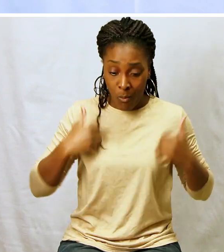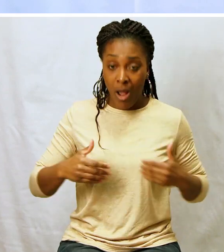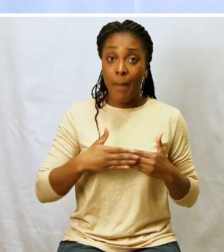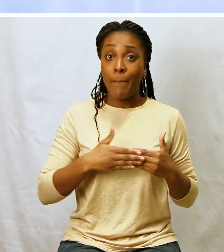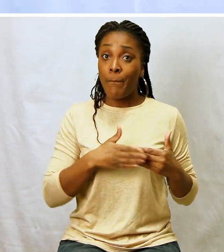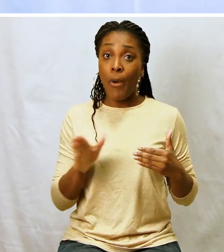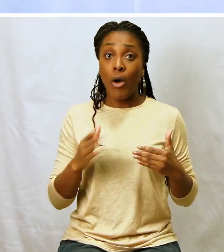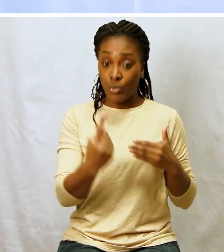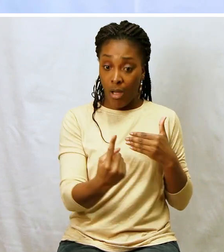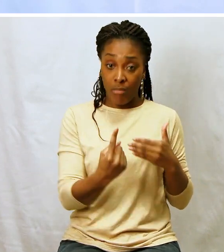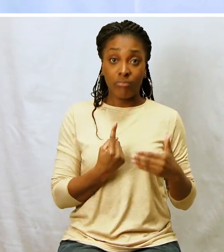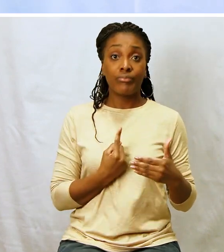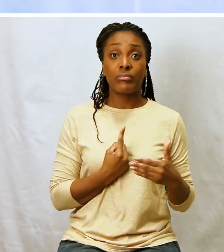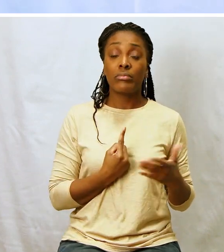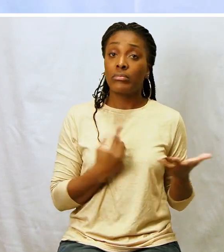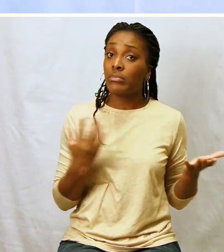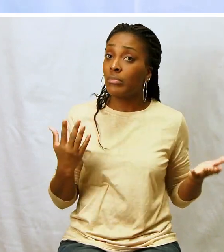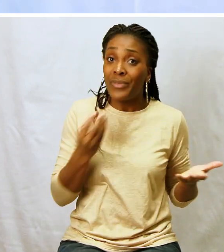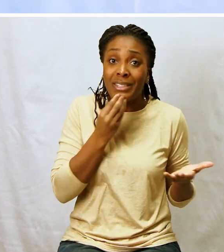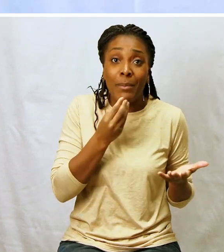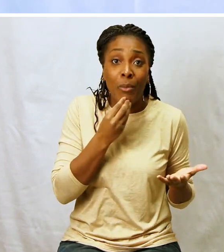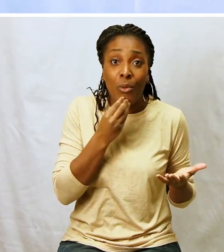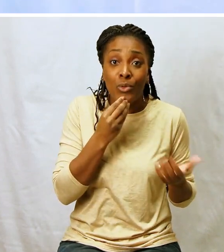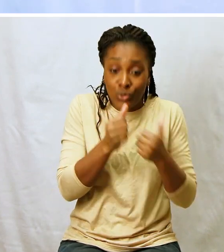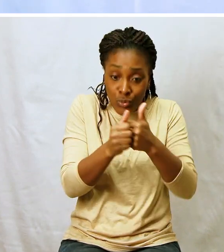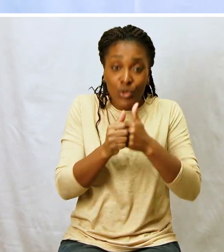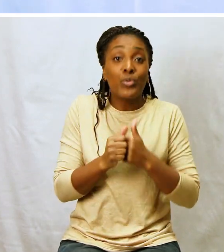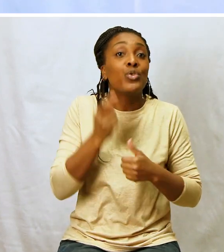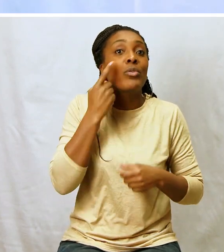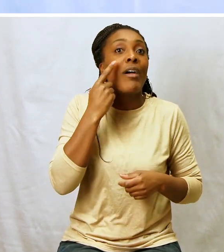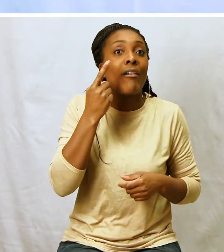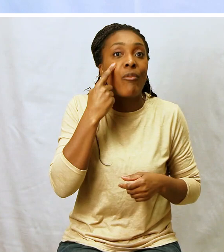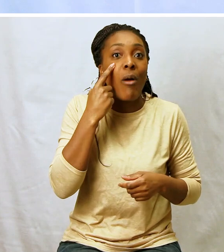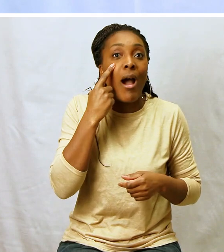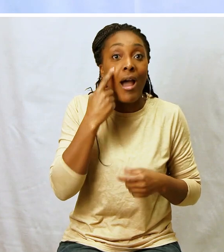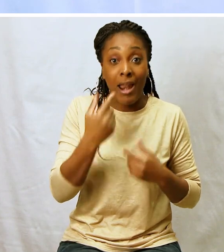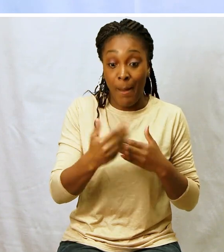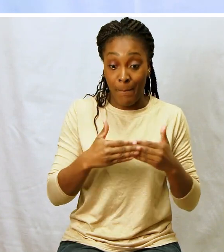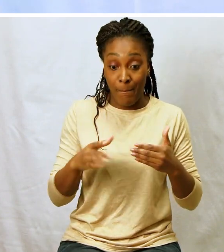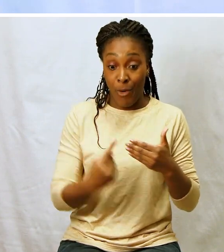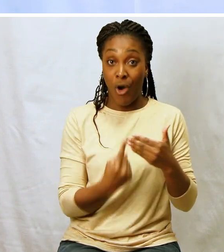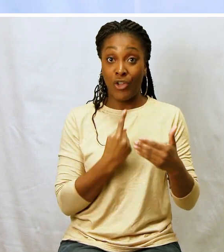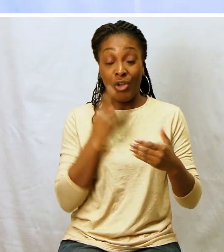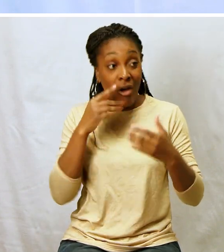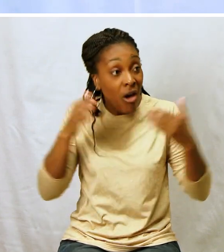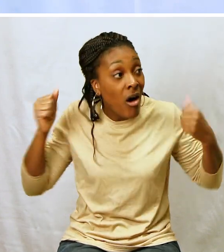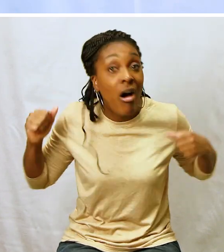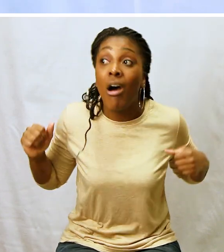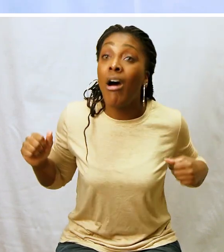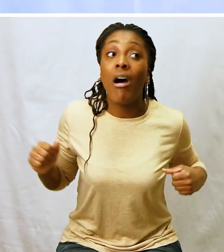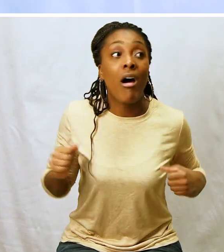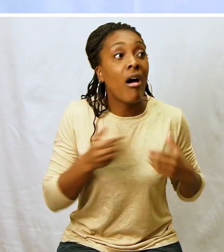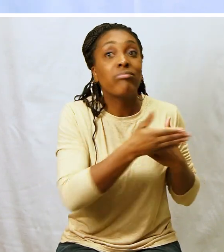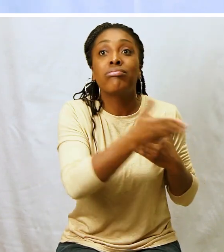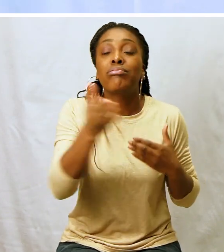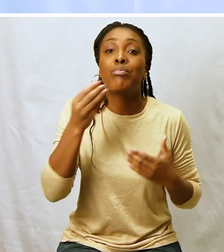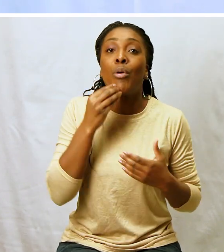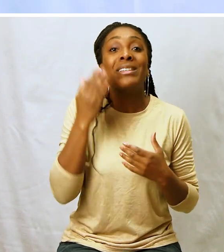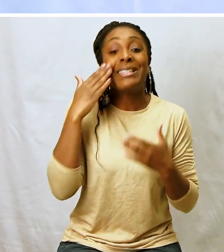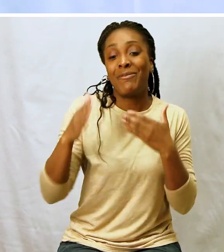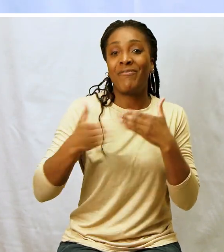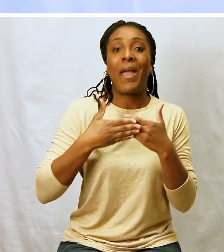tu fais, eh bien, si tu te lèves et que tu me suis, tu verras qu'il y a des choses qui sont déjà préparées derrière, que tu peux pas voir parce que quand une porte est fermée, on voit